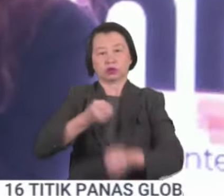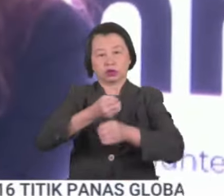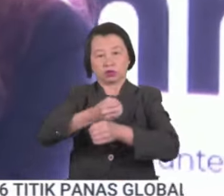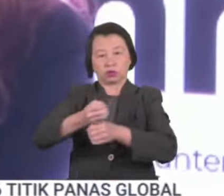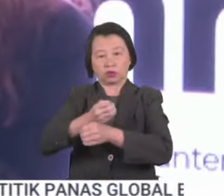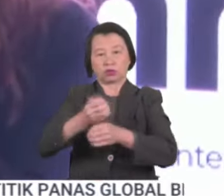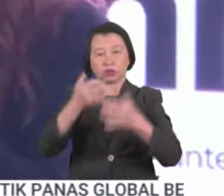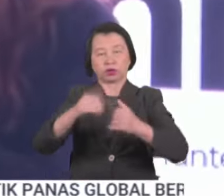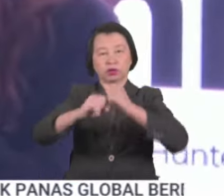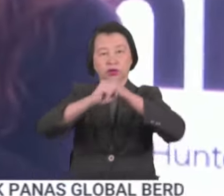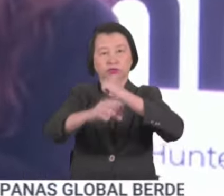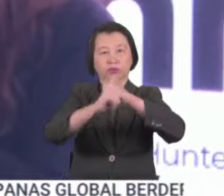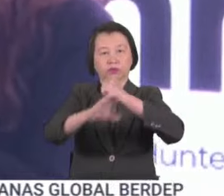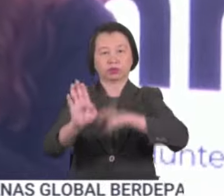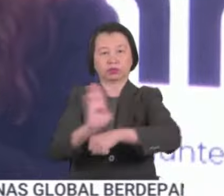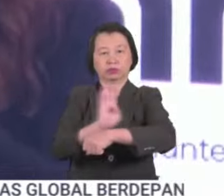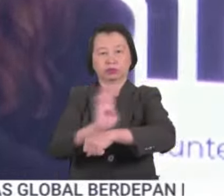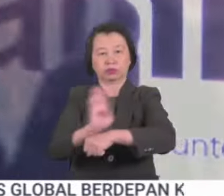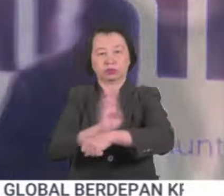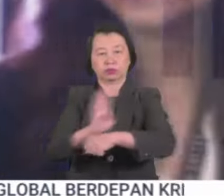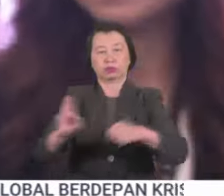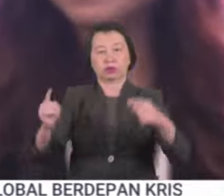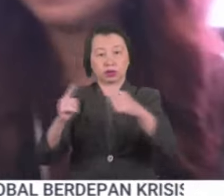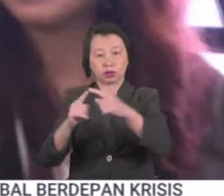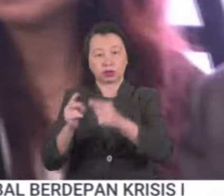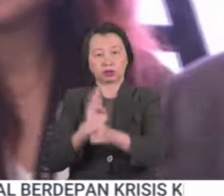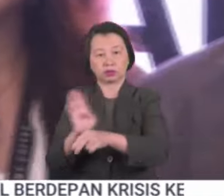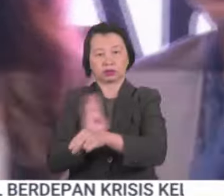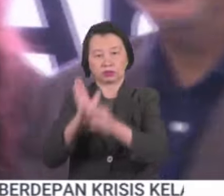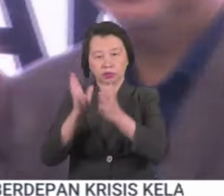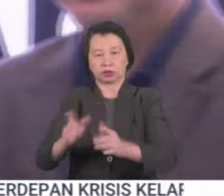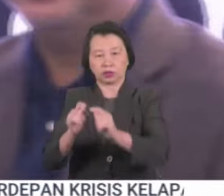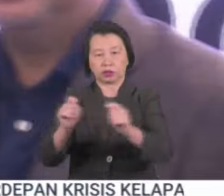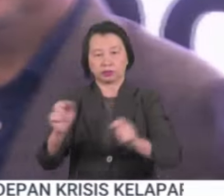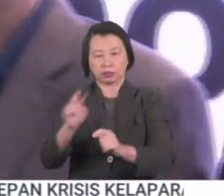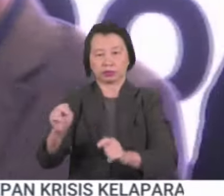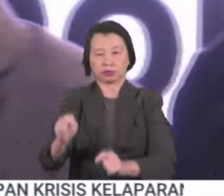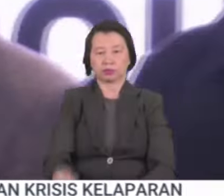juga mahu mempromosikan perniagaan ini kepada usahawan tempatan.